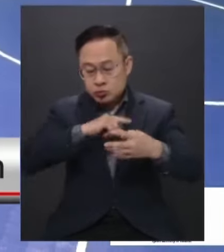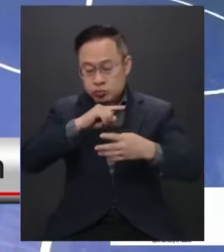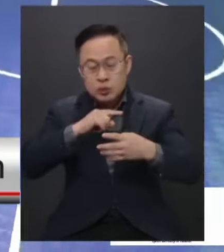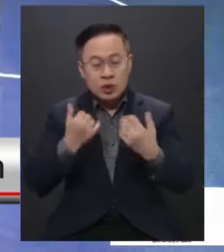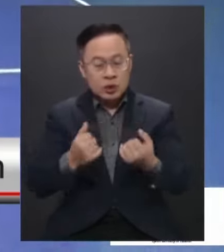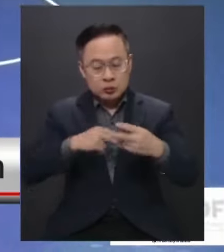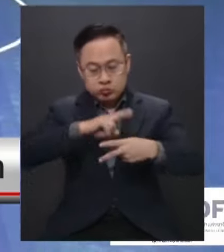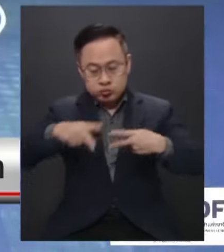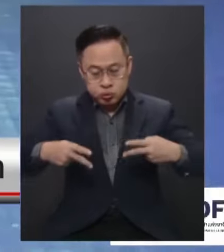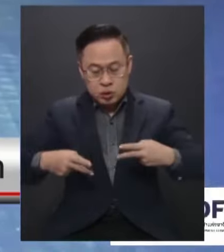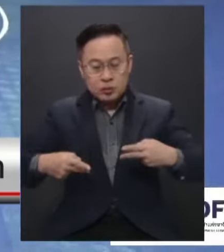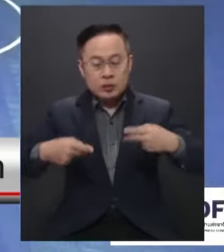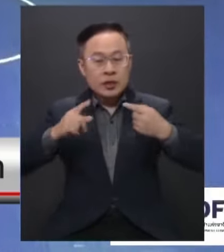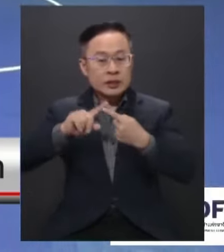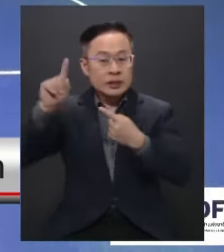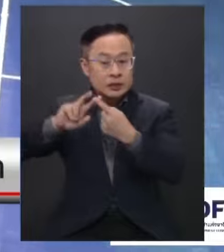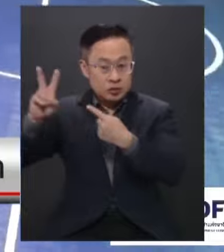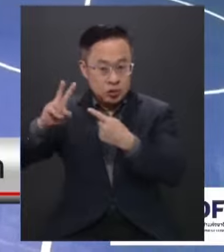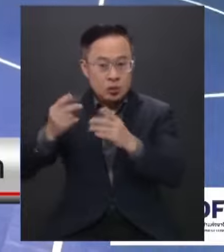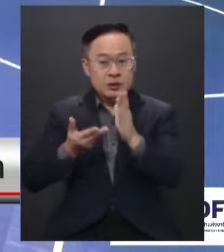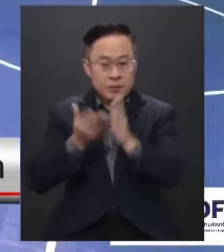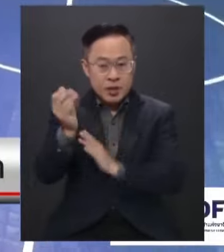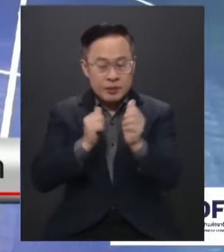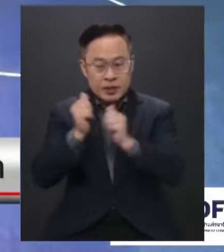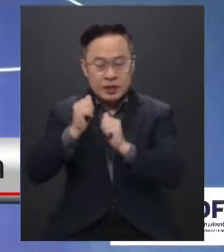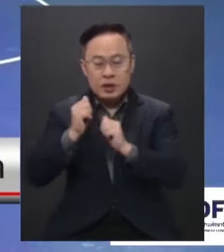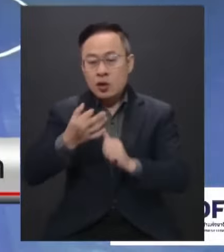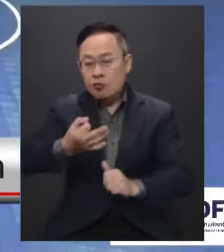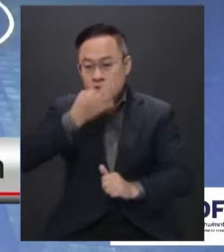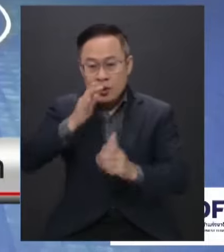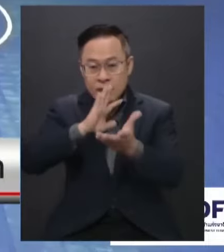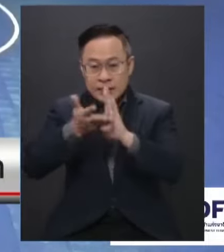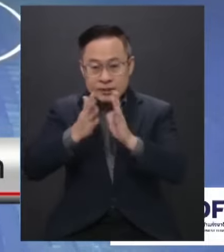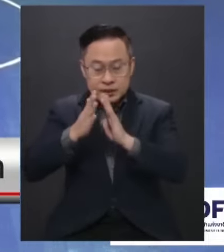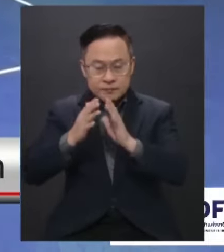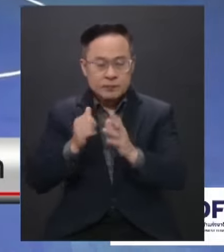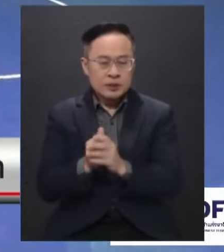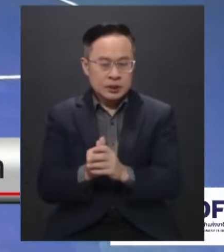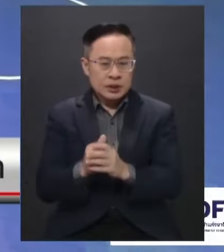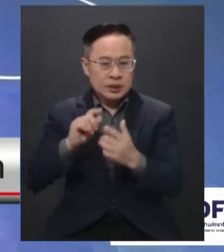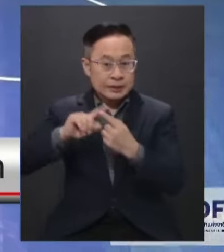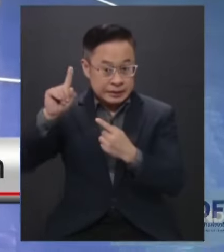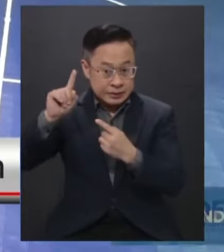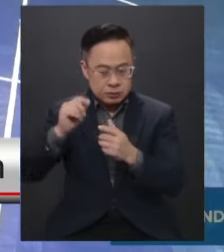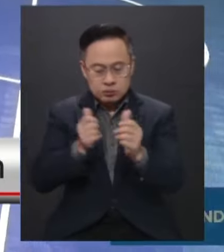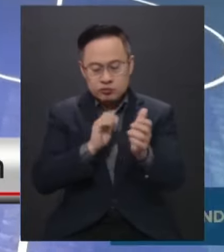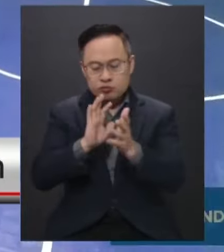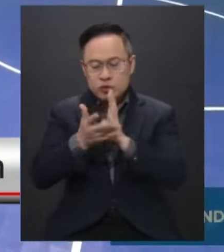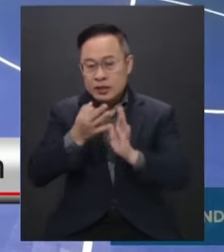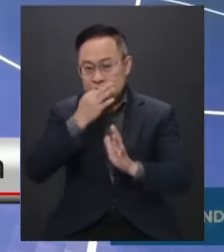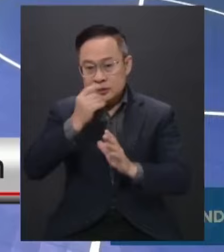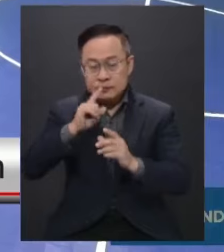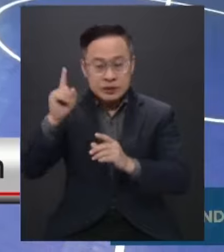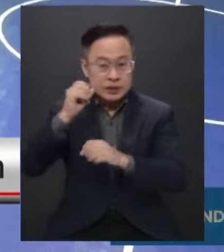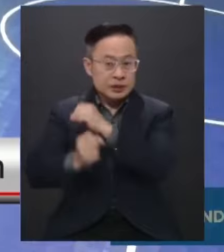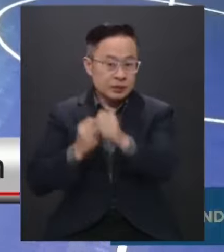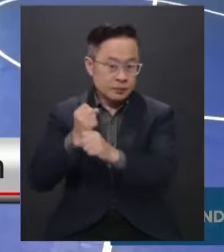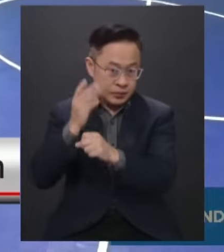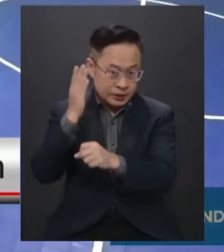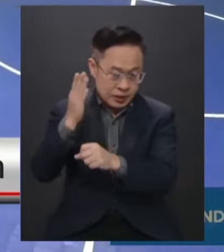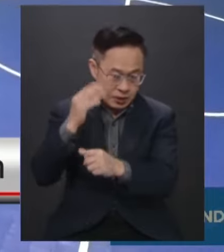สิทธิ์เลื่อนชั้นขึ้นสู่ศึกฟุตซอลไทยลีกในฤดูกาลหน้าและเกมคู่นี้ค่ะมาสนุกกันในช่วงท้ายเกมนะคะ